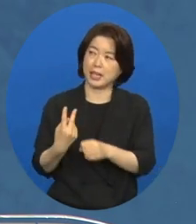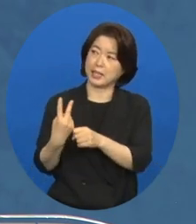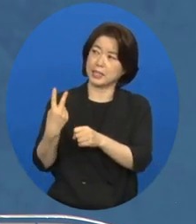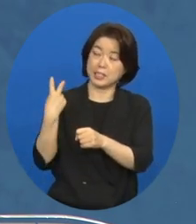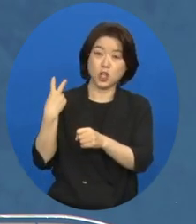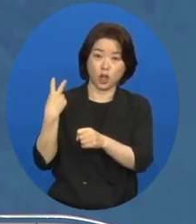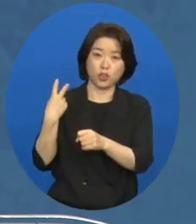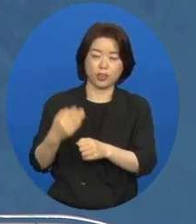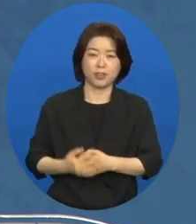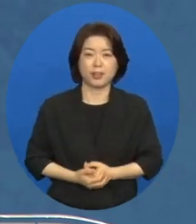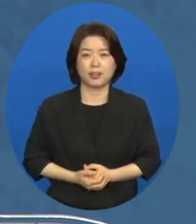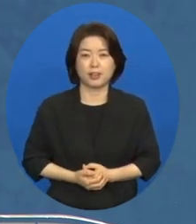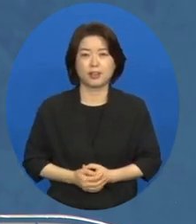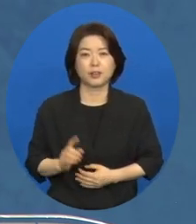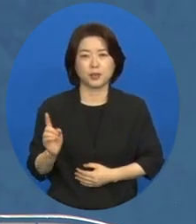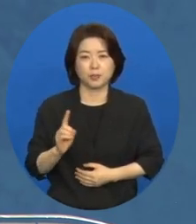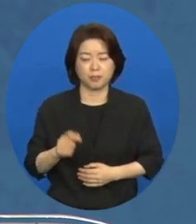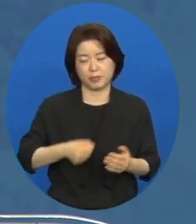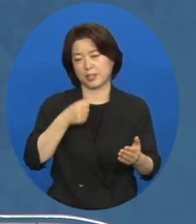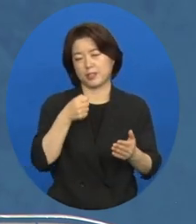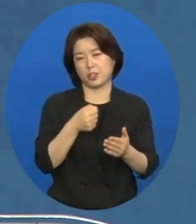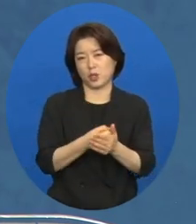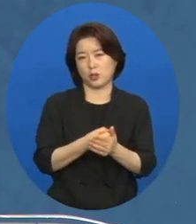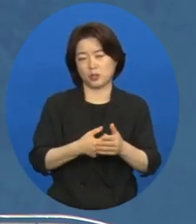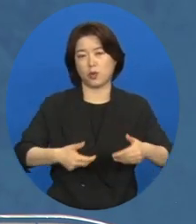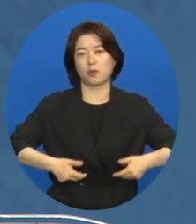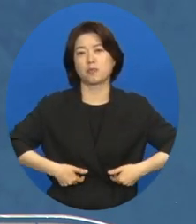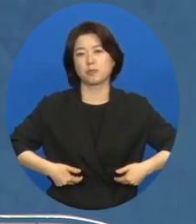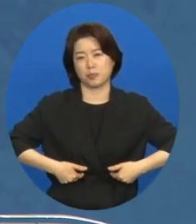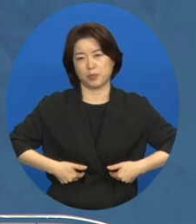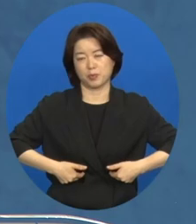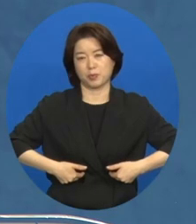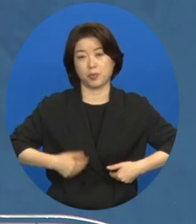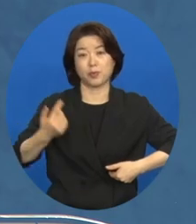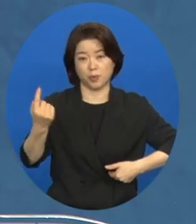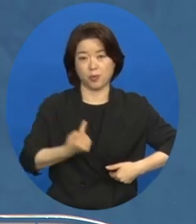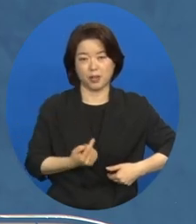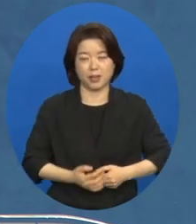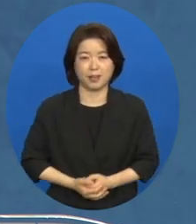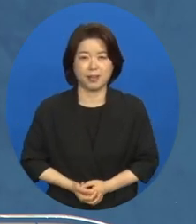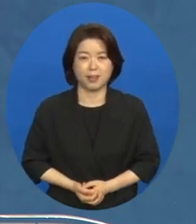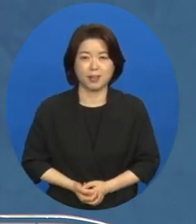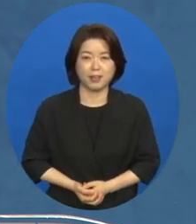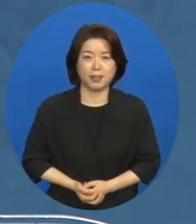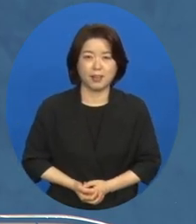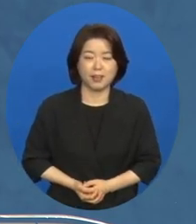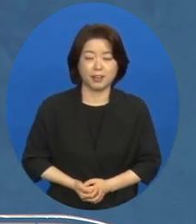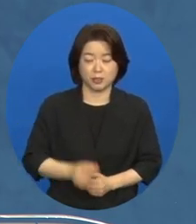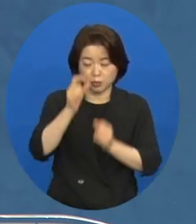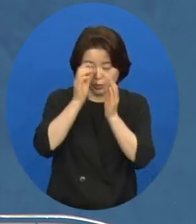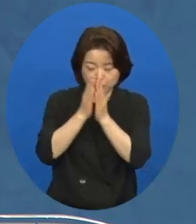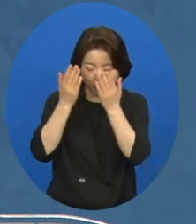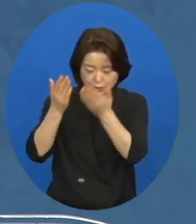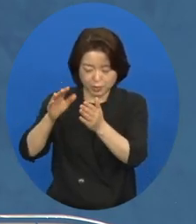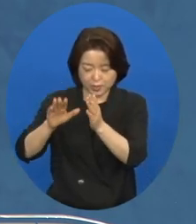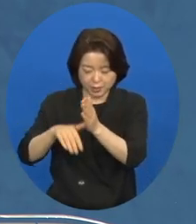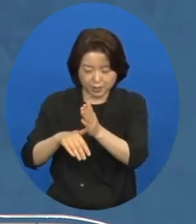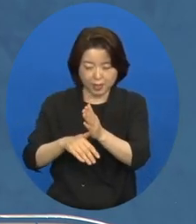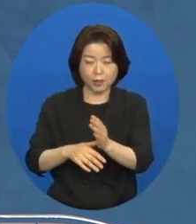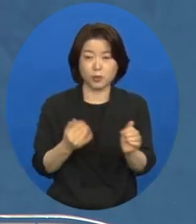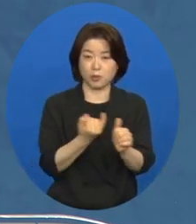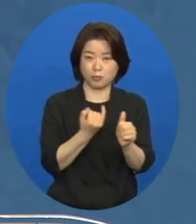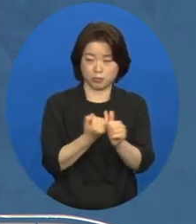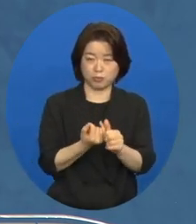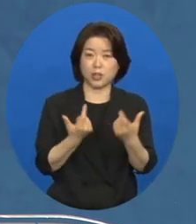전쯤에 한 그 결정을 해야 하는 때가 이제 왔습니다. 그래서 기도하는데 저희 부부에게 똑같이